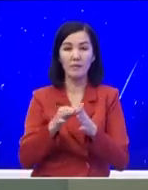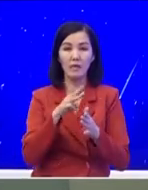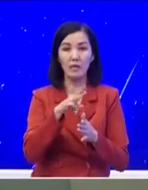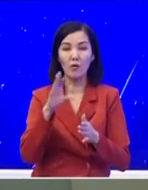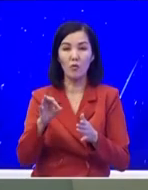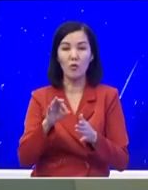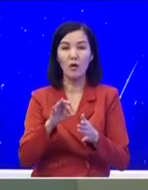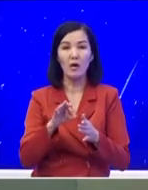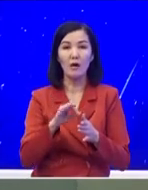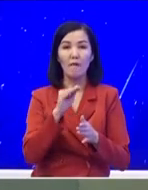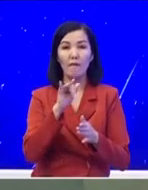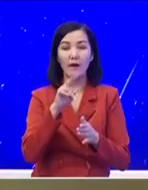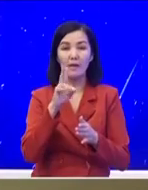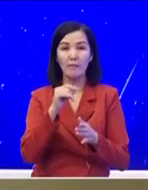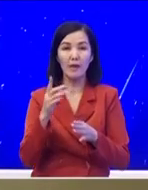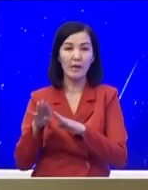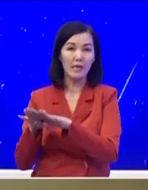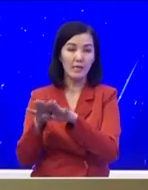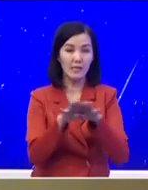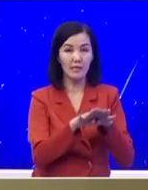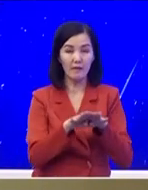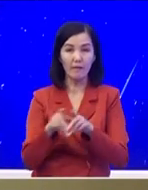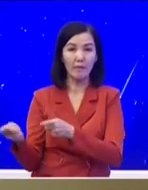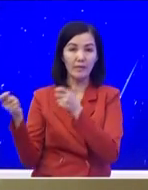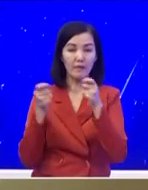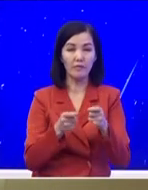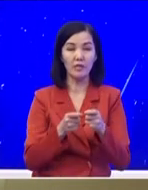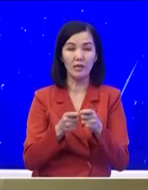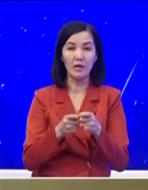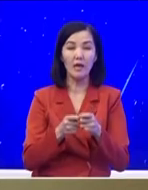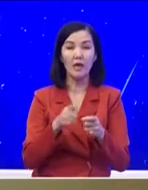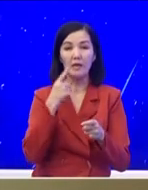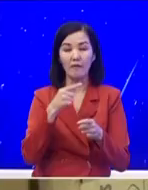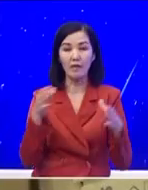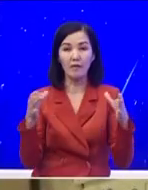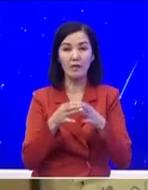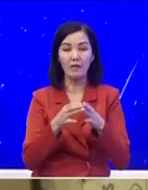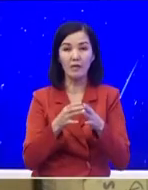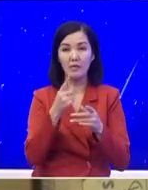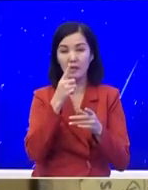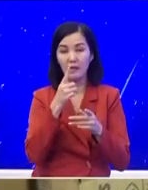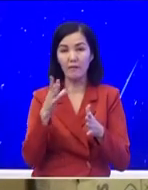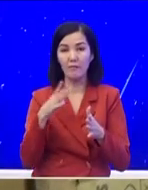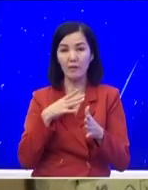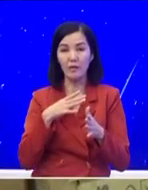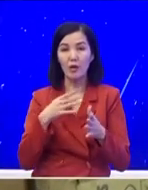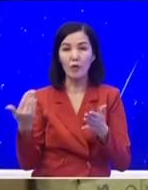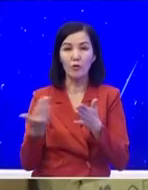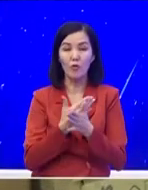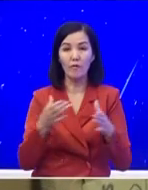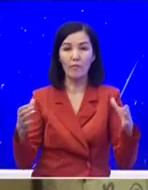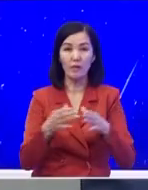«СК Фармация», единого поставщика лекарственных средств. Как отметили члены мониторинговой группы, буквально недавно здесь был завоз новой